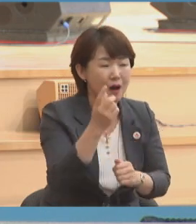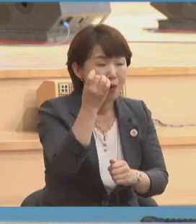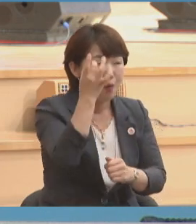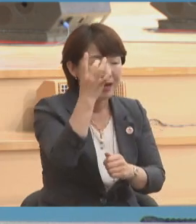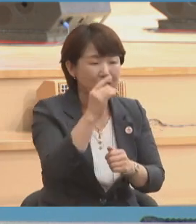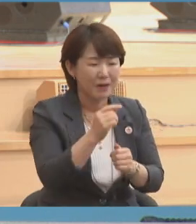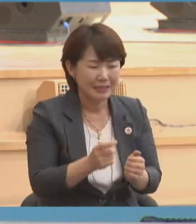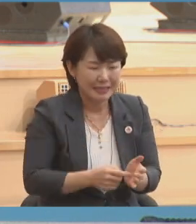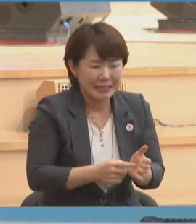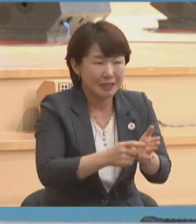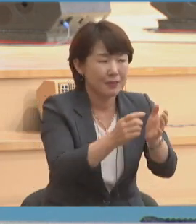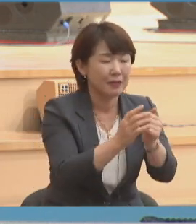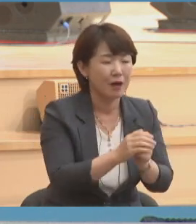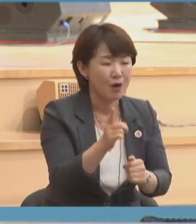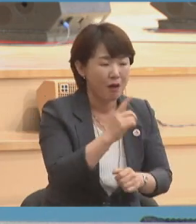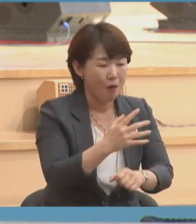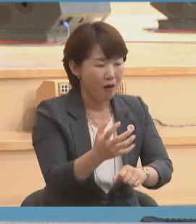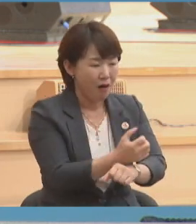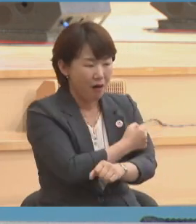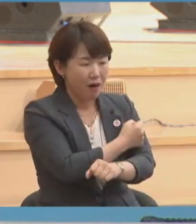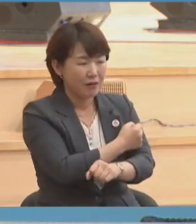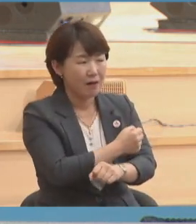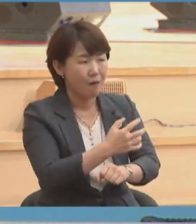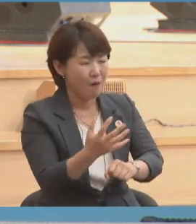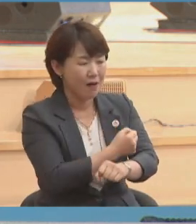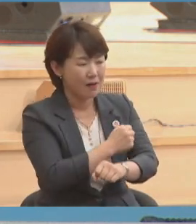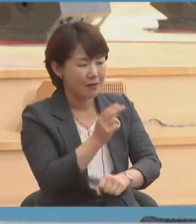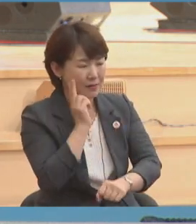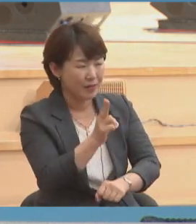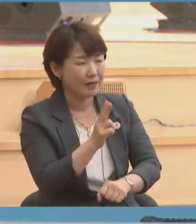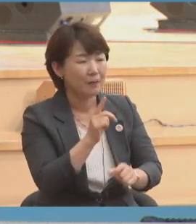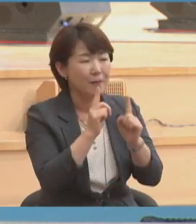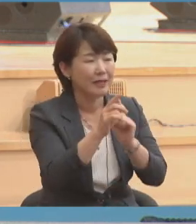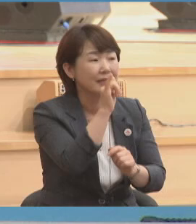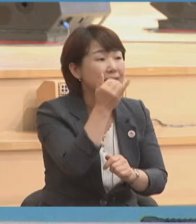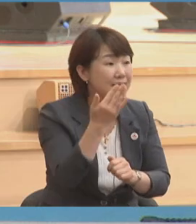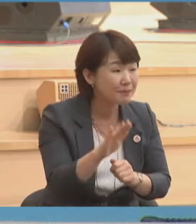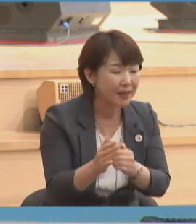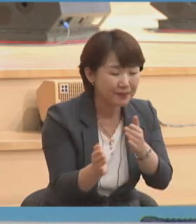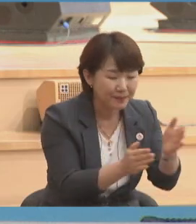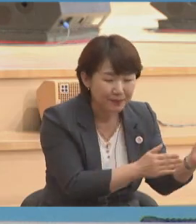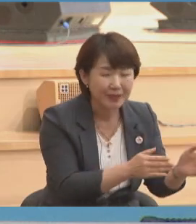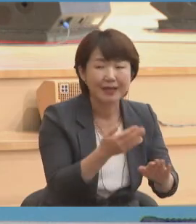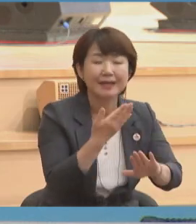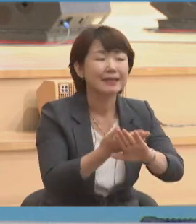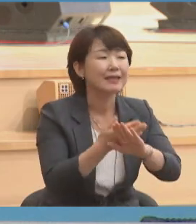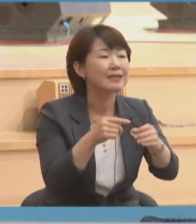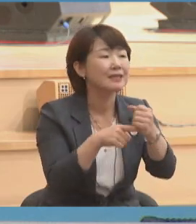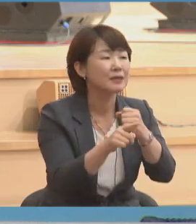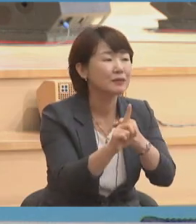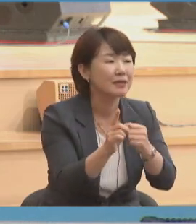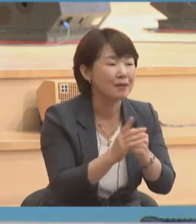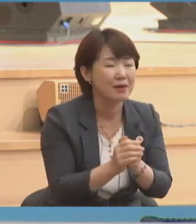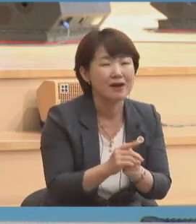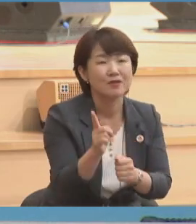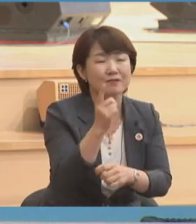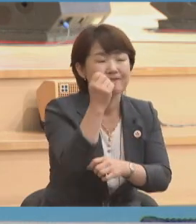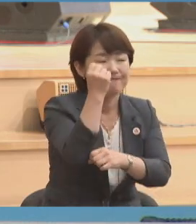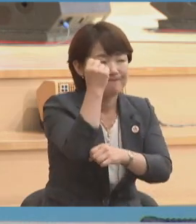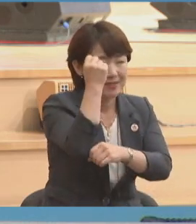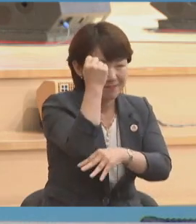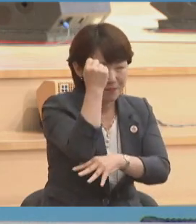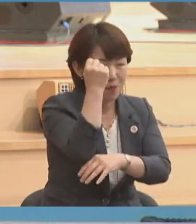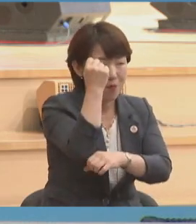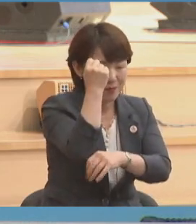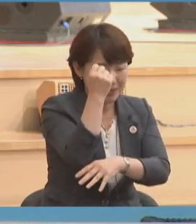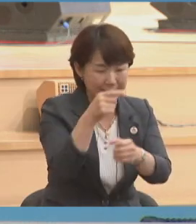급진적이다, 과감하다, 과격하다 그런 의미입니다만은 또 다른 한편으로 어떤 의미도 있냐면 본질적이다라는